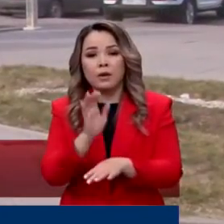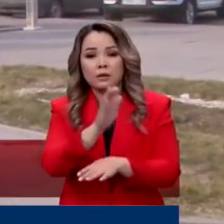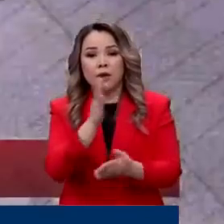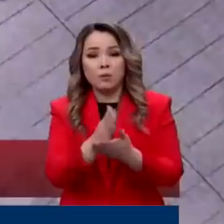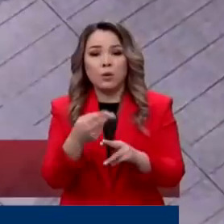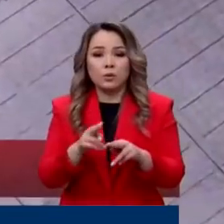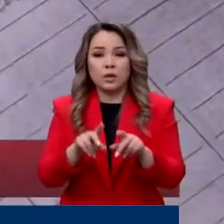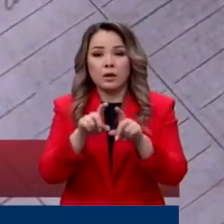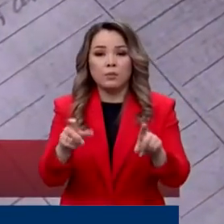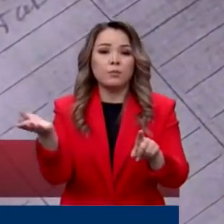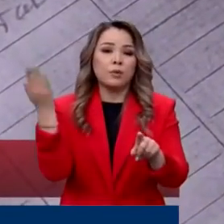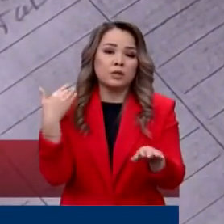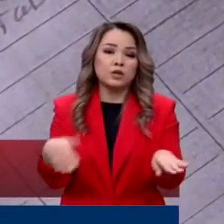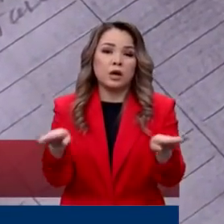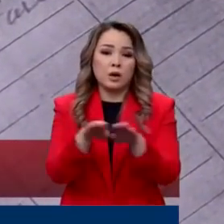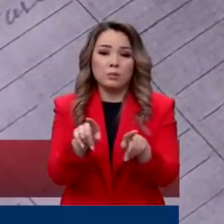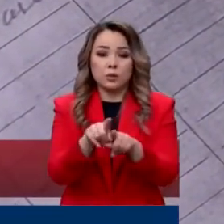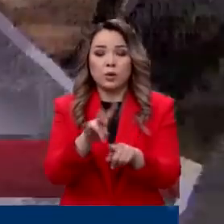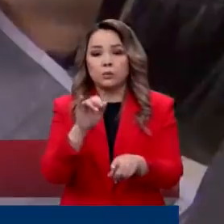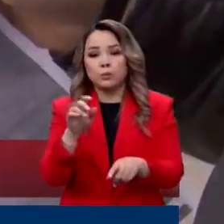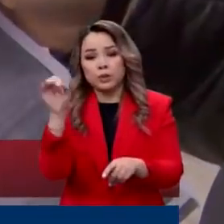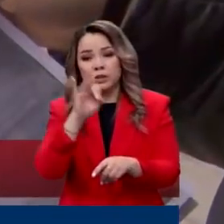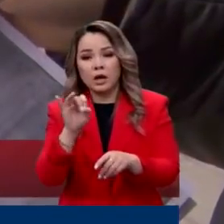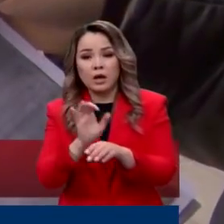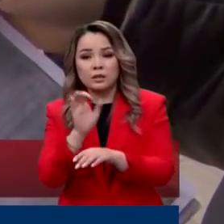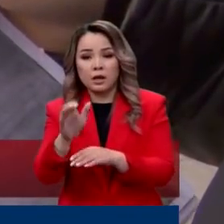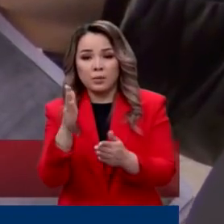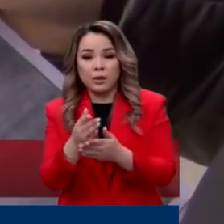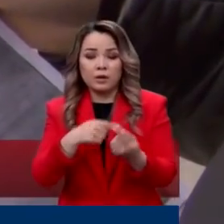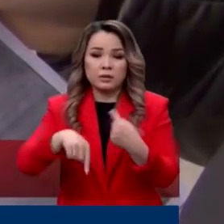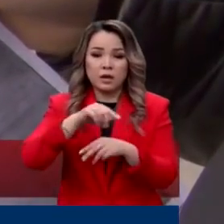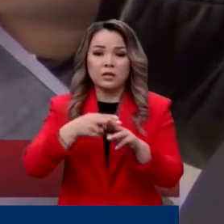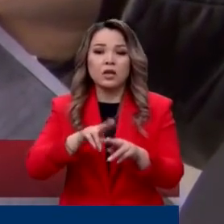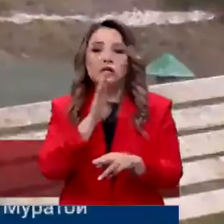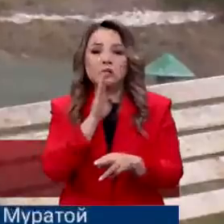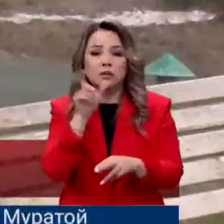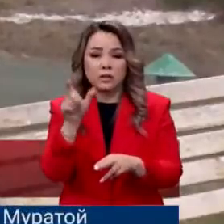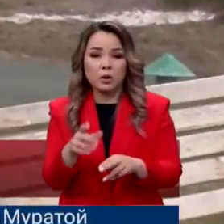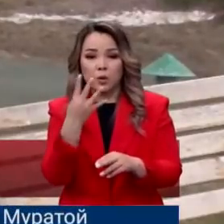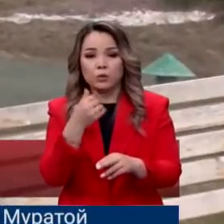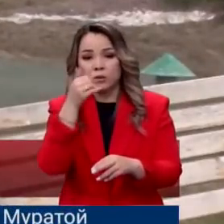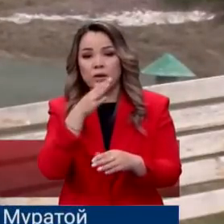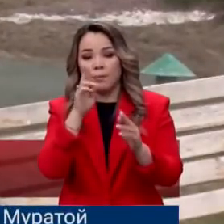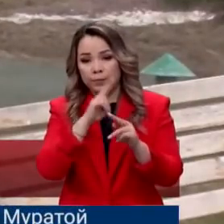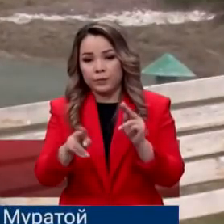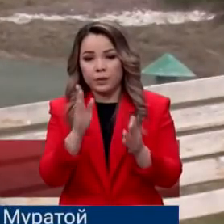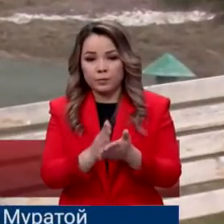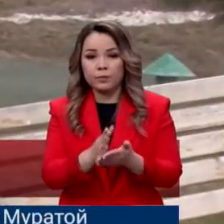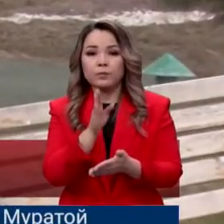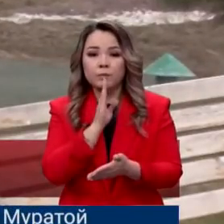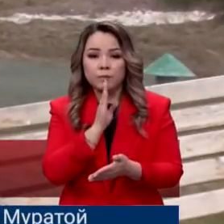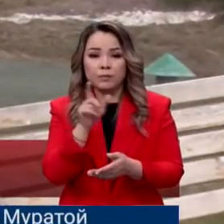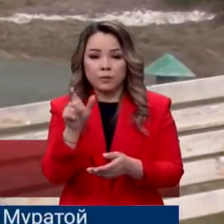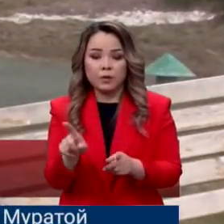joldagan. Al ol mekeme burun jabılıp kalgandıktan murağatka jiberipti. Şır aynalgan kelinçek osılayşa 4 жылын жоғалтқан. Мен қызбын